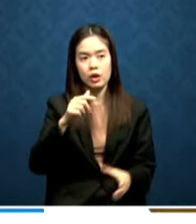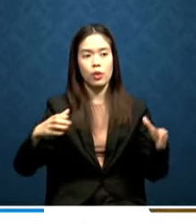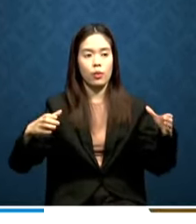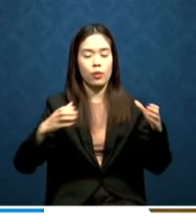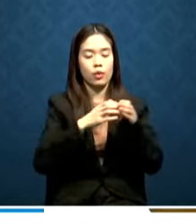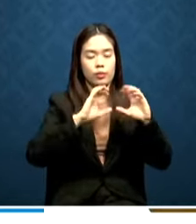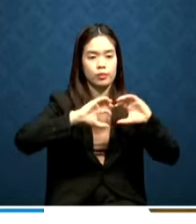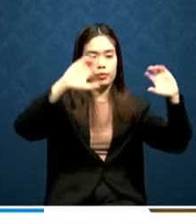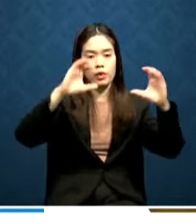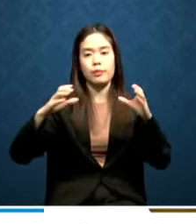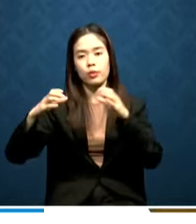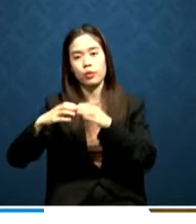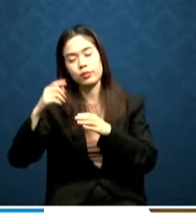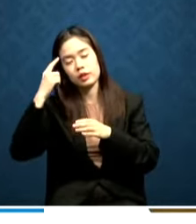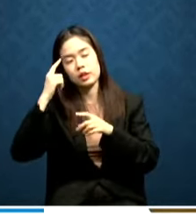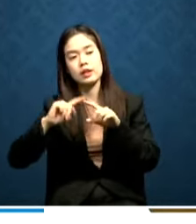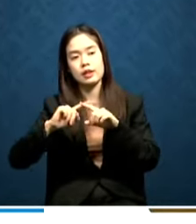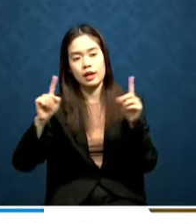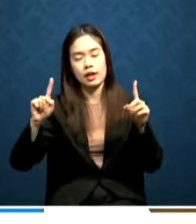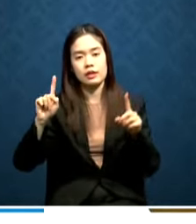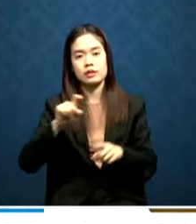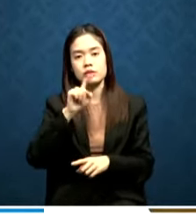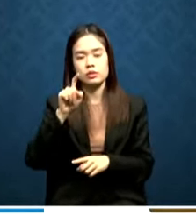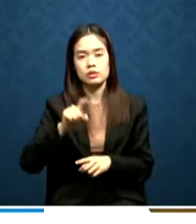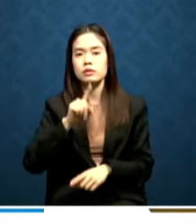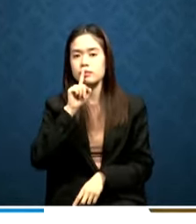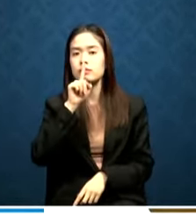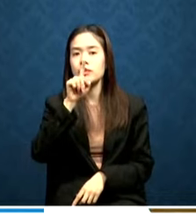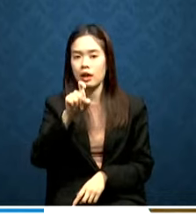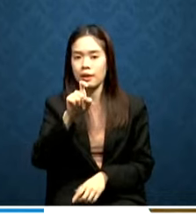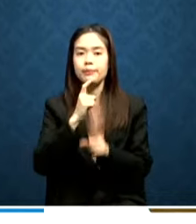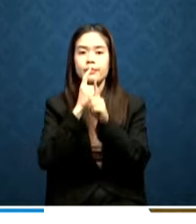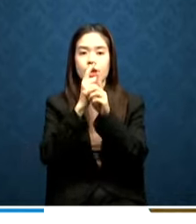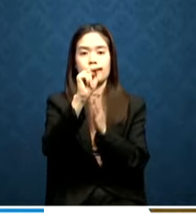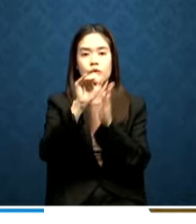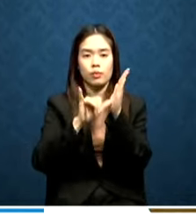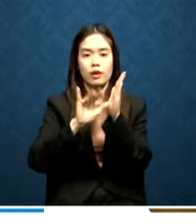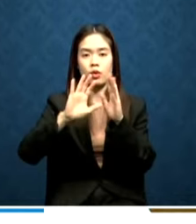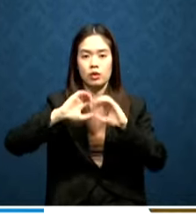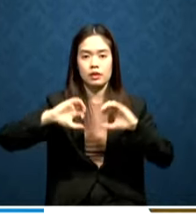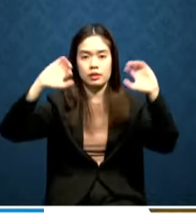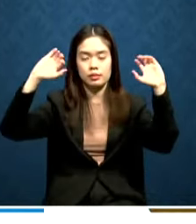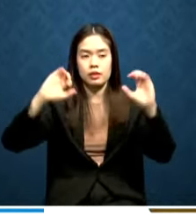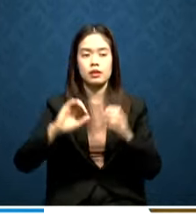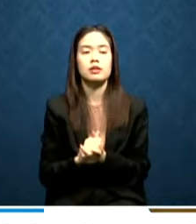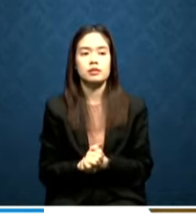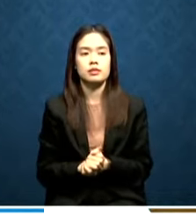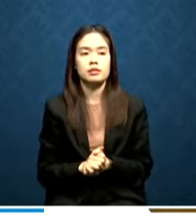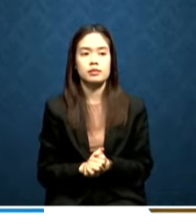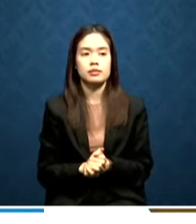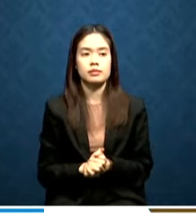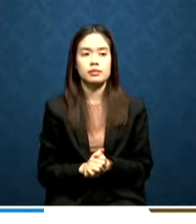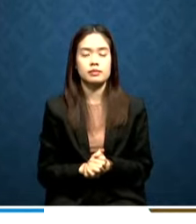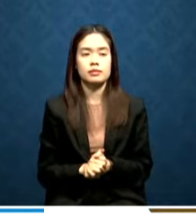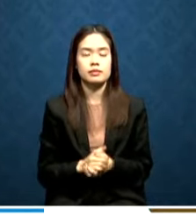มกันดังนั้นเนี่ยก็เลยผูกไว้ในคำถามเพราะว่าถือว่าถามตามนโยบายรัฐบาลคณะนี้ที่ท่านเสนอว่าให้มีการเ